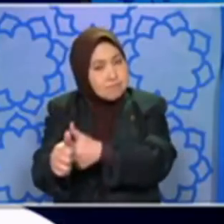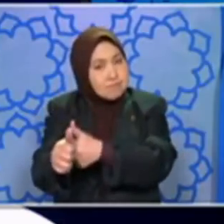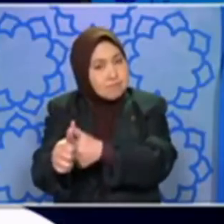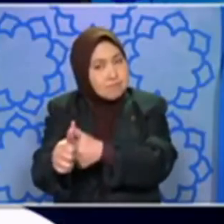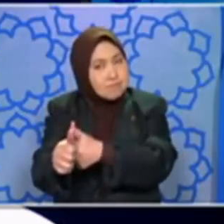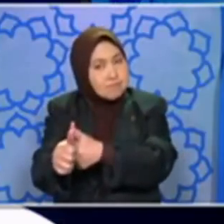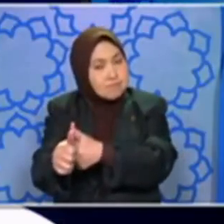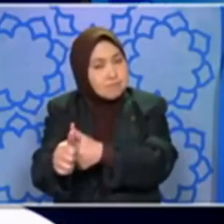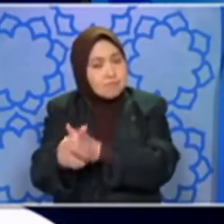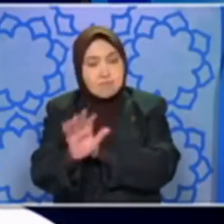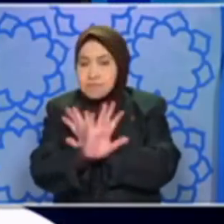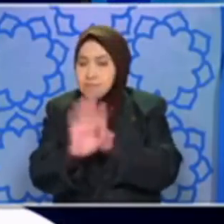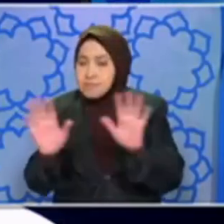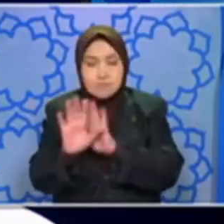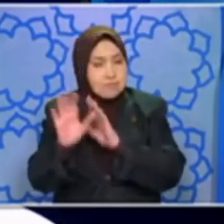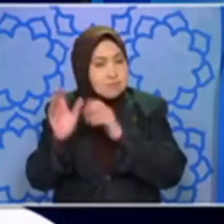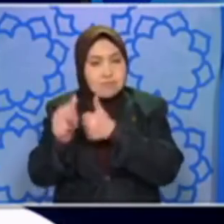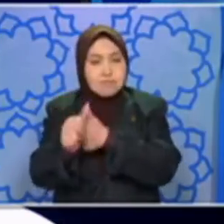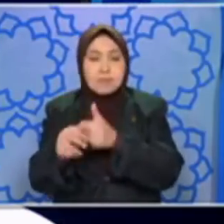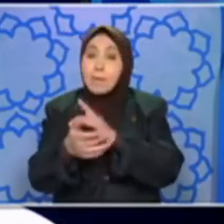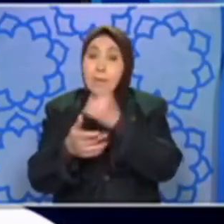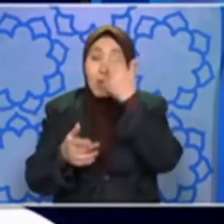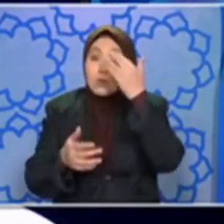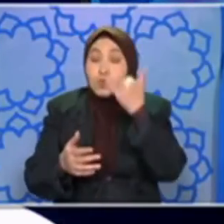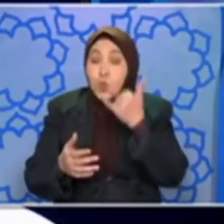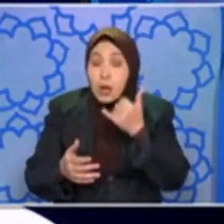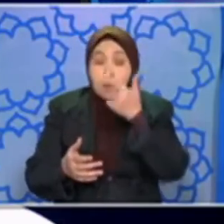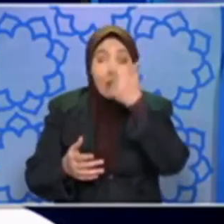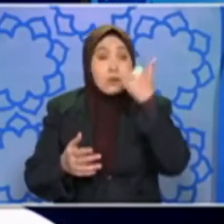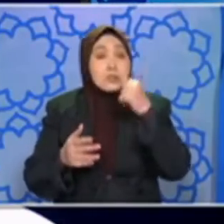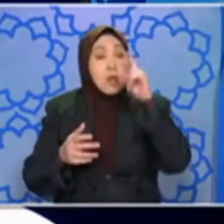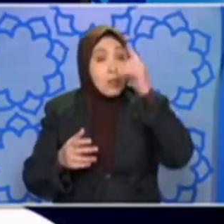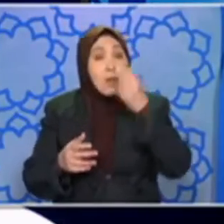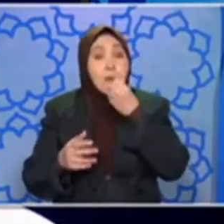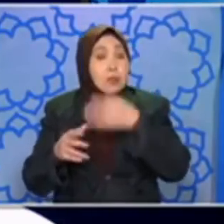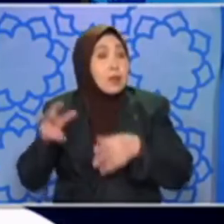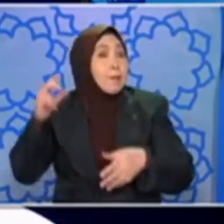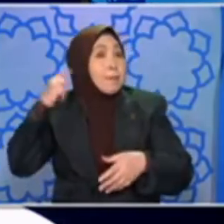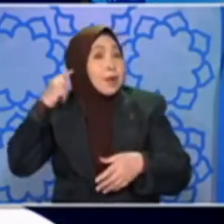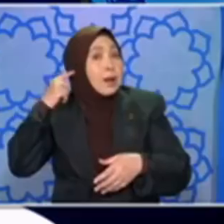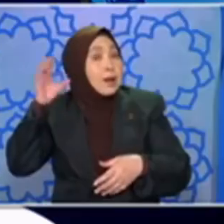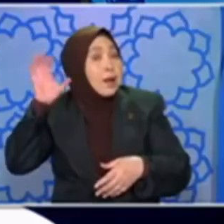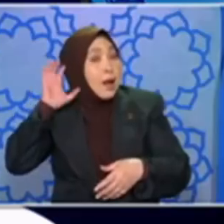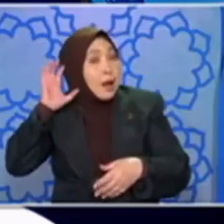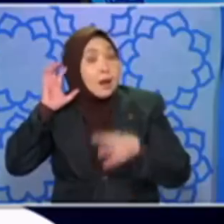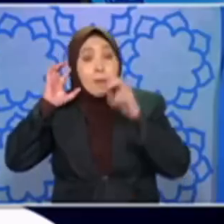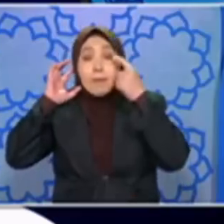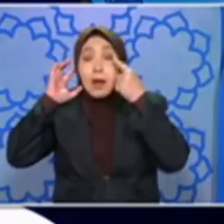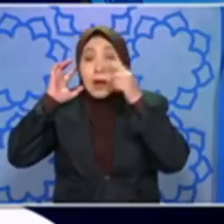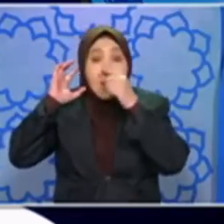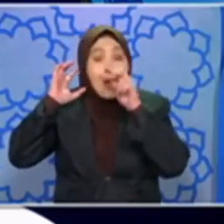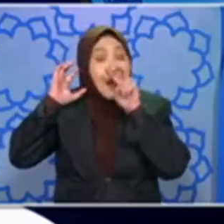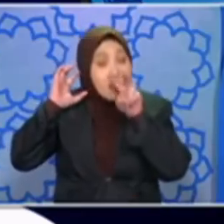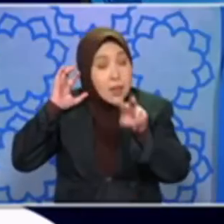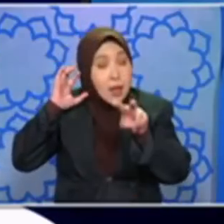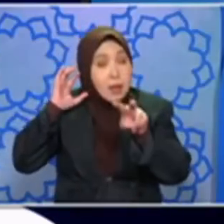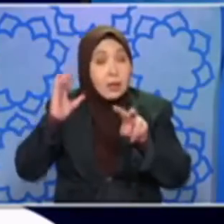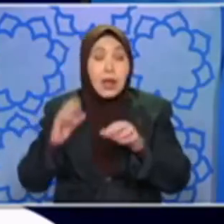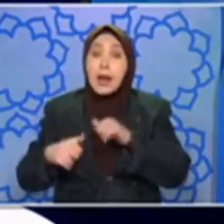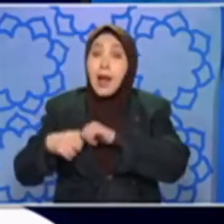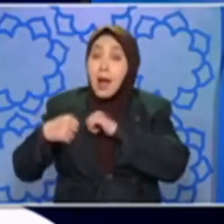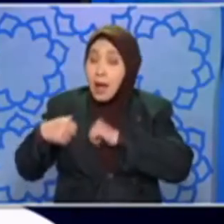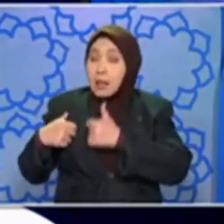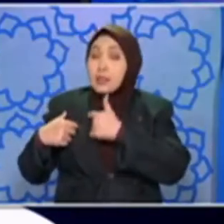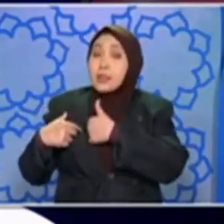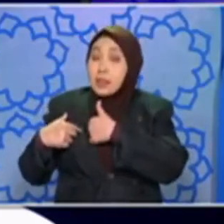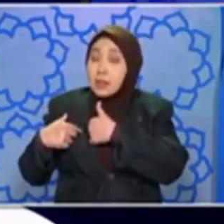ya tempat-tempat begitu. Kerana apa? Kerana Allah kata sesungguhnya pendengaran, penglihatan dan juga fuad dalam hidup,